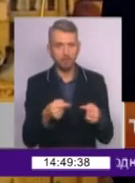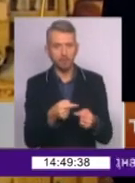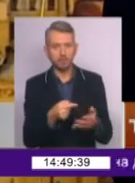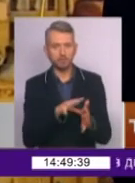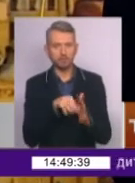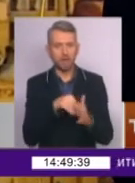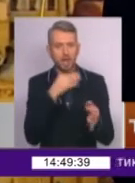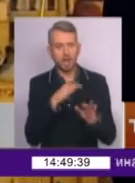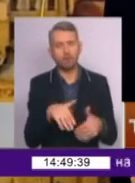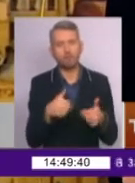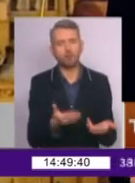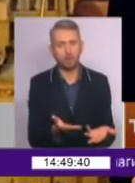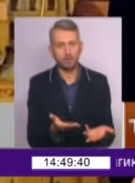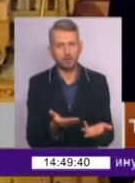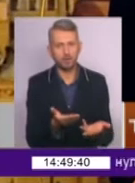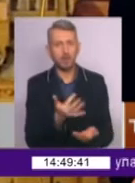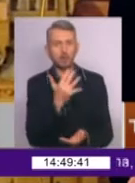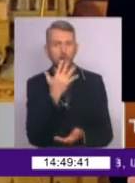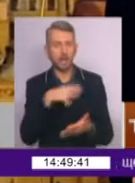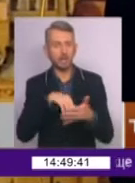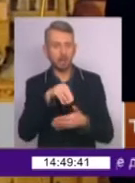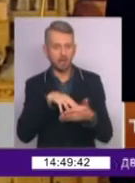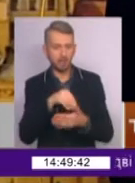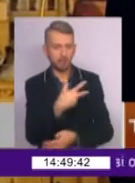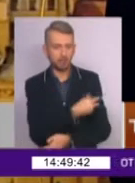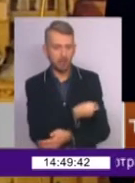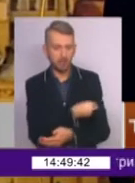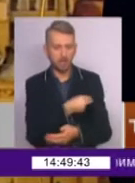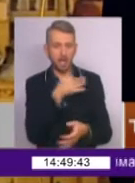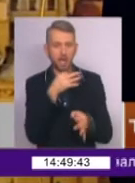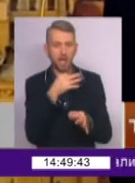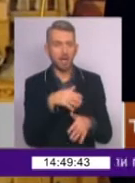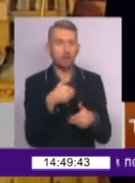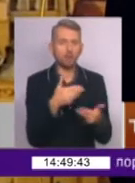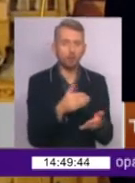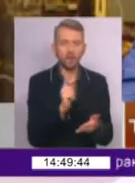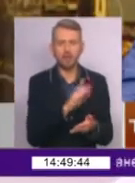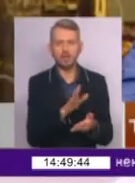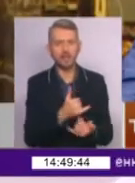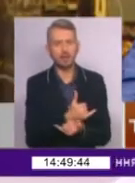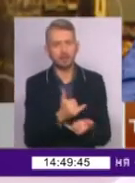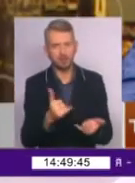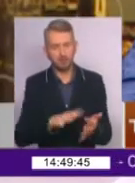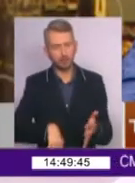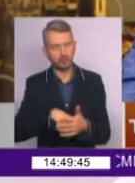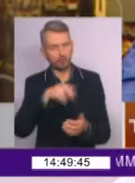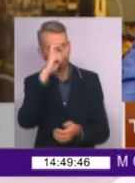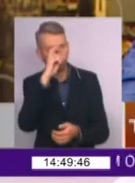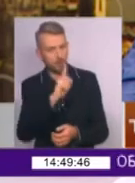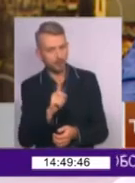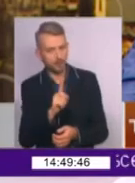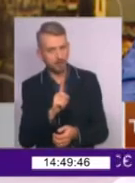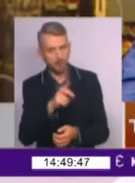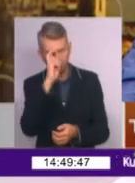званих рекомендованих. Тобто національним календарем щеплень рекомендовані, але не забезпечуються за рахунок держави. Ну,